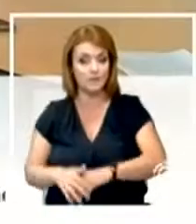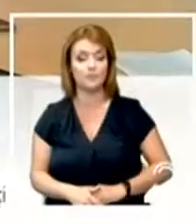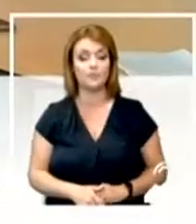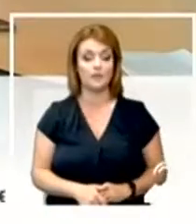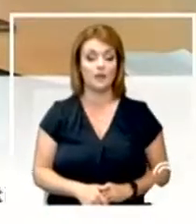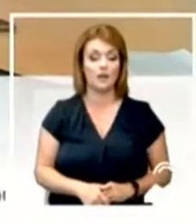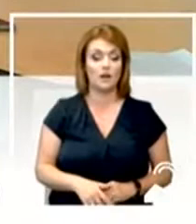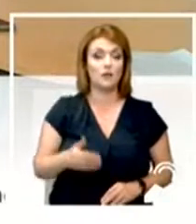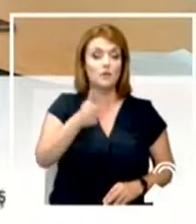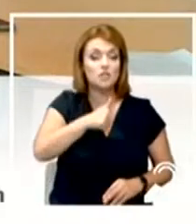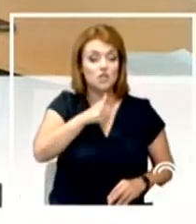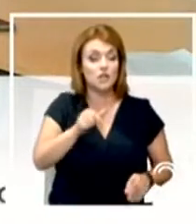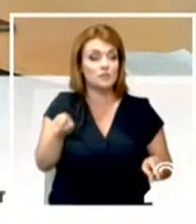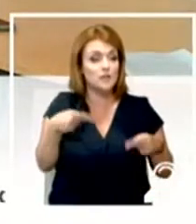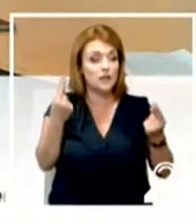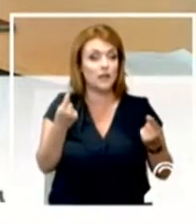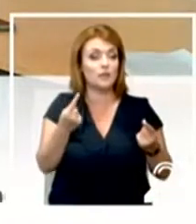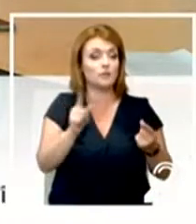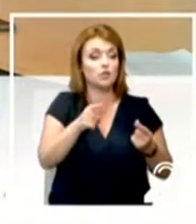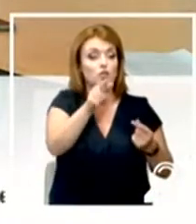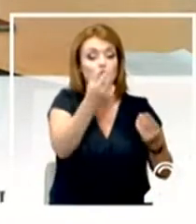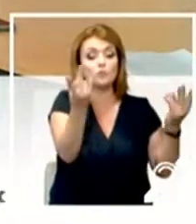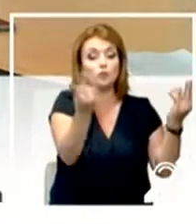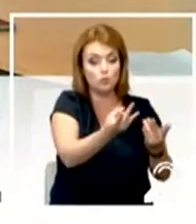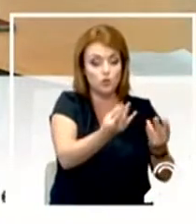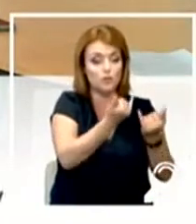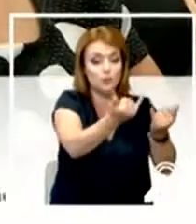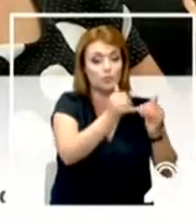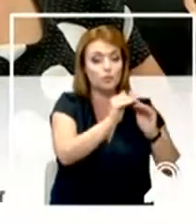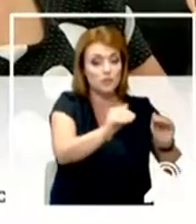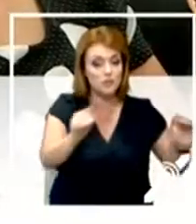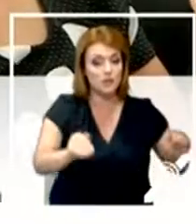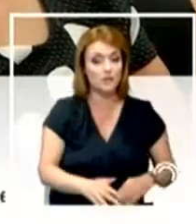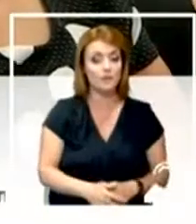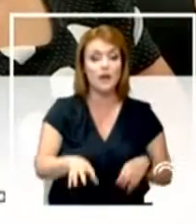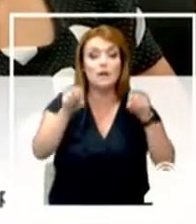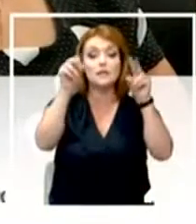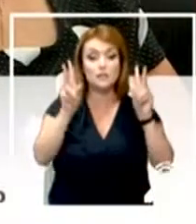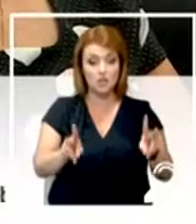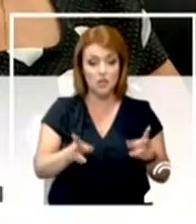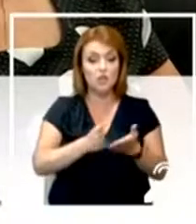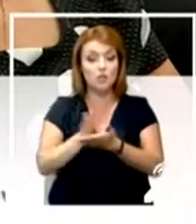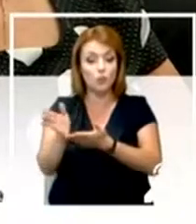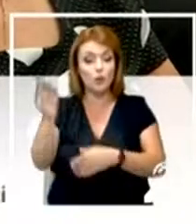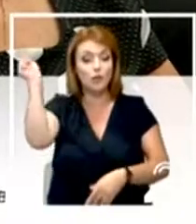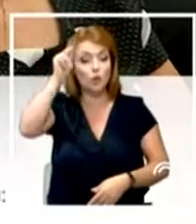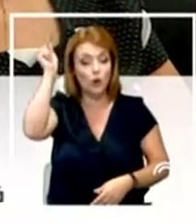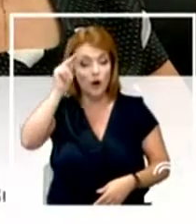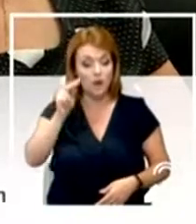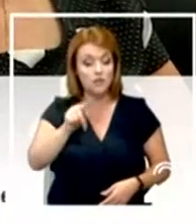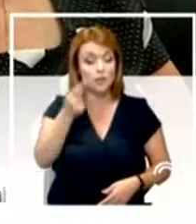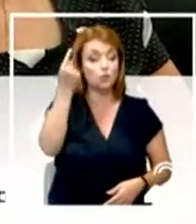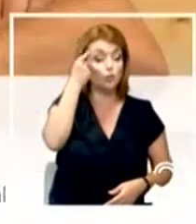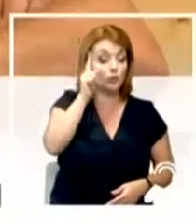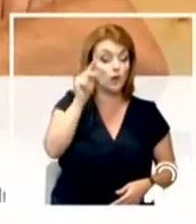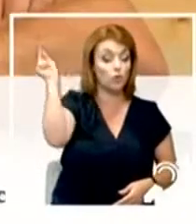ei nevoie, nu pentru ziua de astăzi, dar pentru ziua de mâine. Specialiștii din domeniul educației cred că învățământul